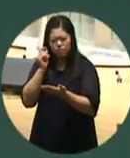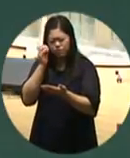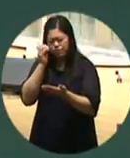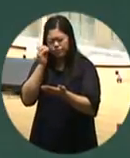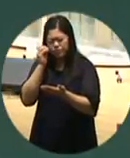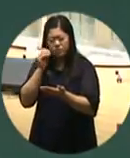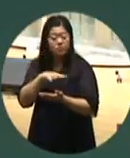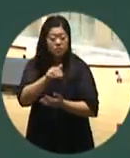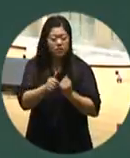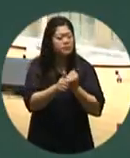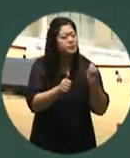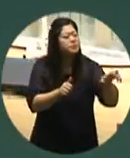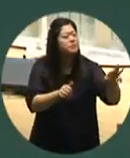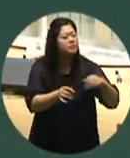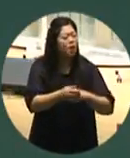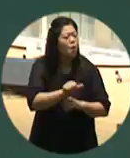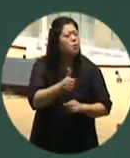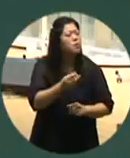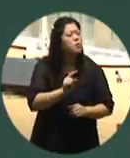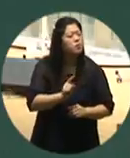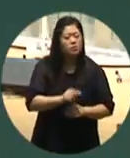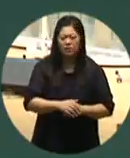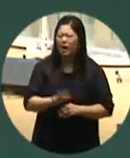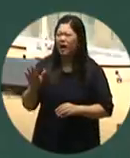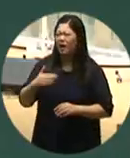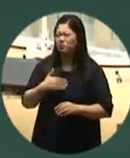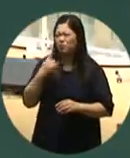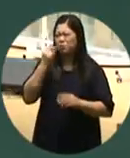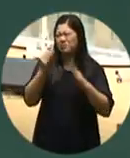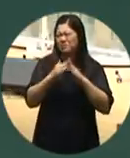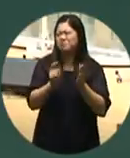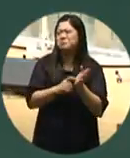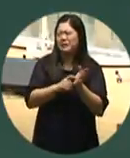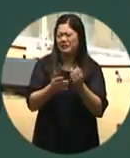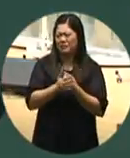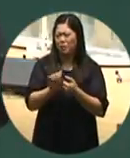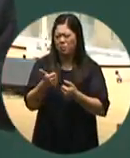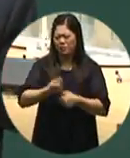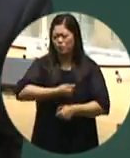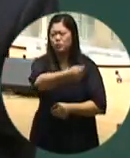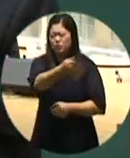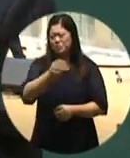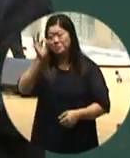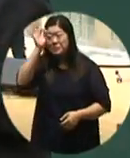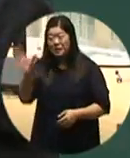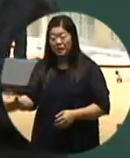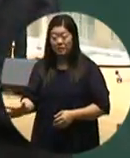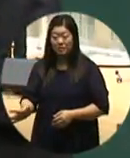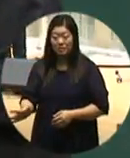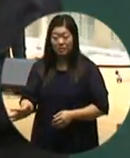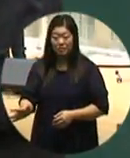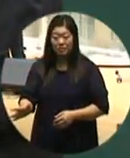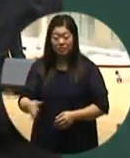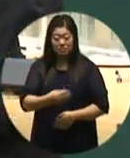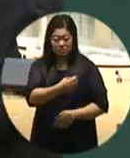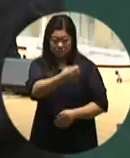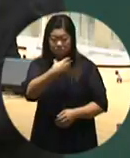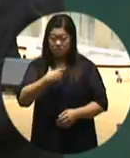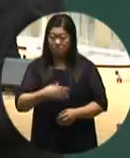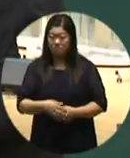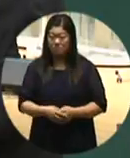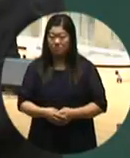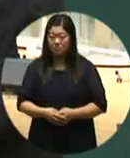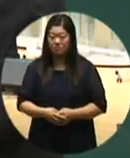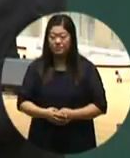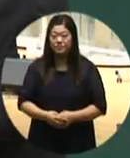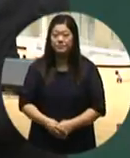부인에게 물었더니 아, 좀 친정집에 급한 일이 있어 그랬다. 미안하다 이러더래요. The husband would say, "What happened to the money that I deposited?" And she would say, "Oh,